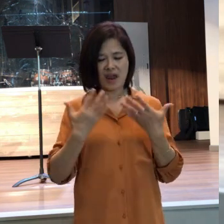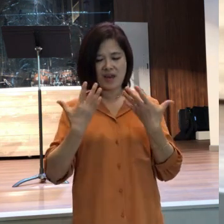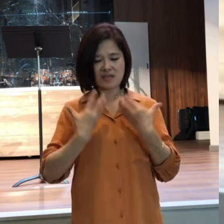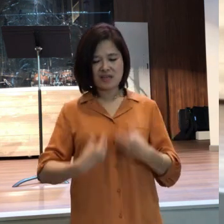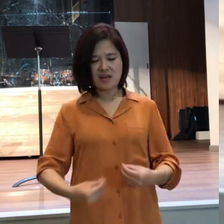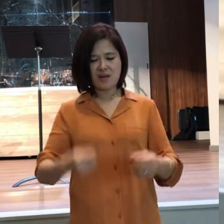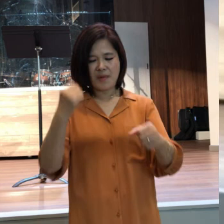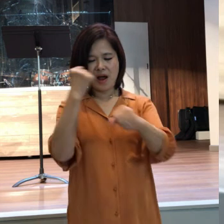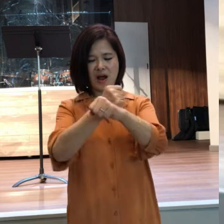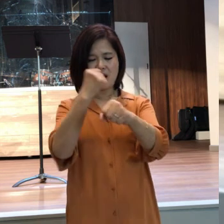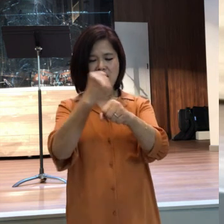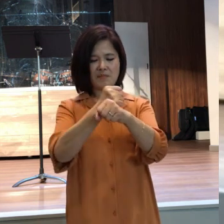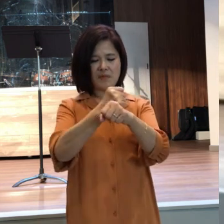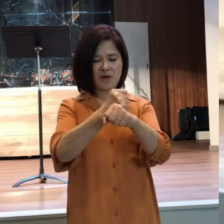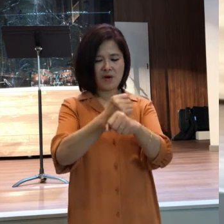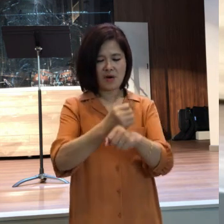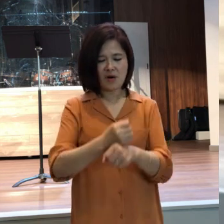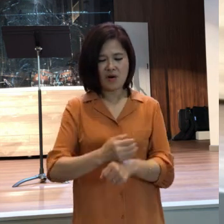나에게